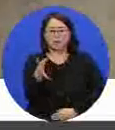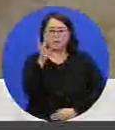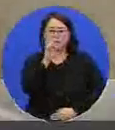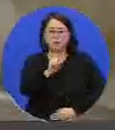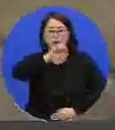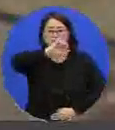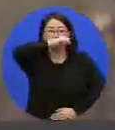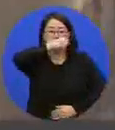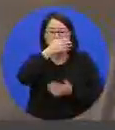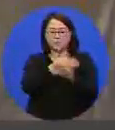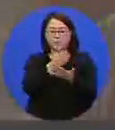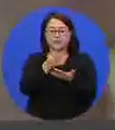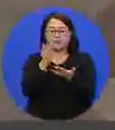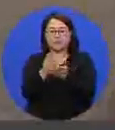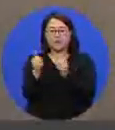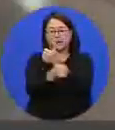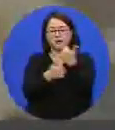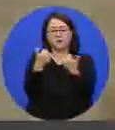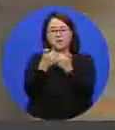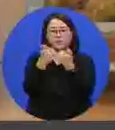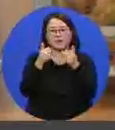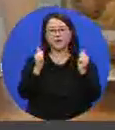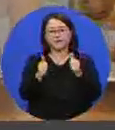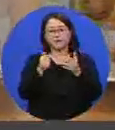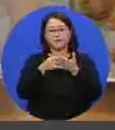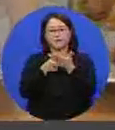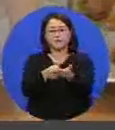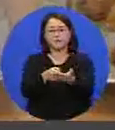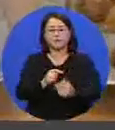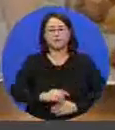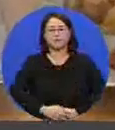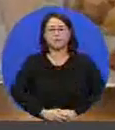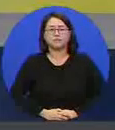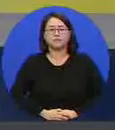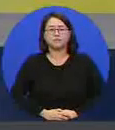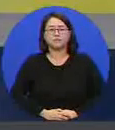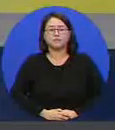반영해 전라북도의회에 심의를 요청했습니다.